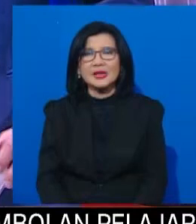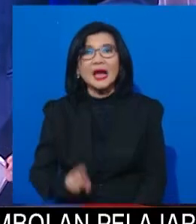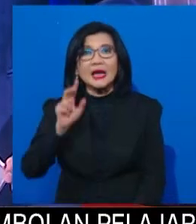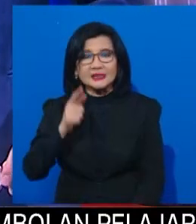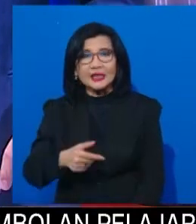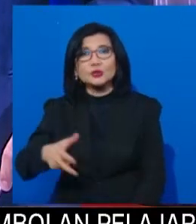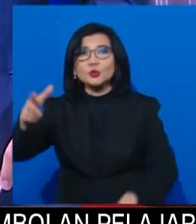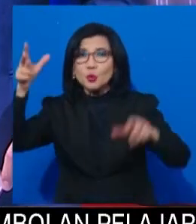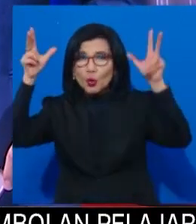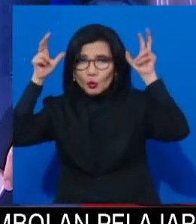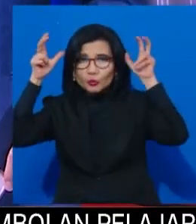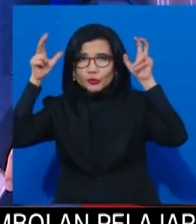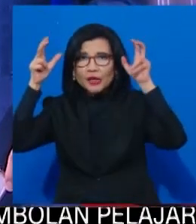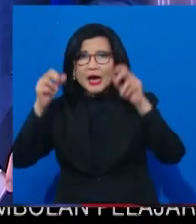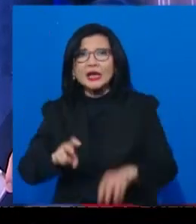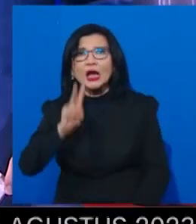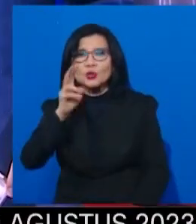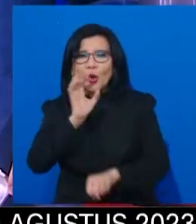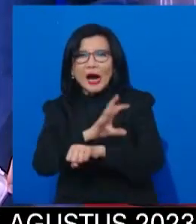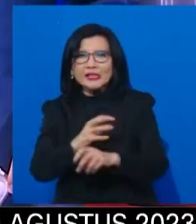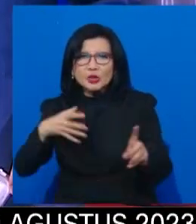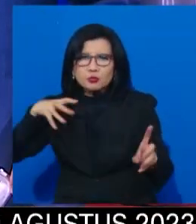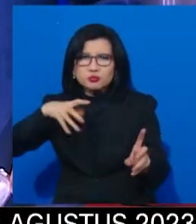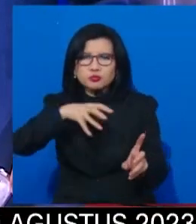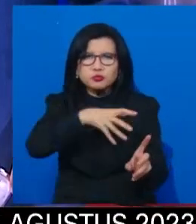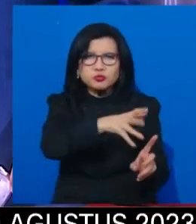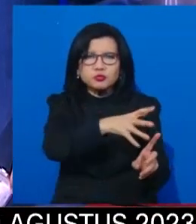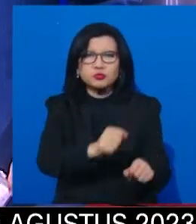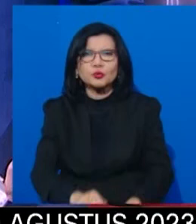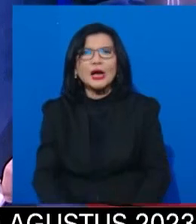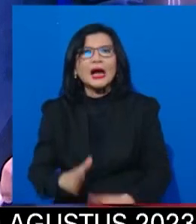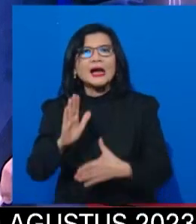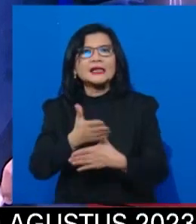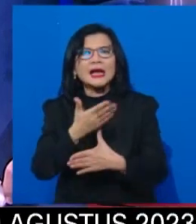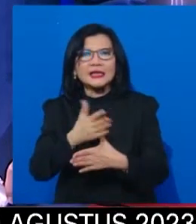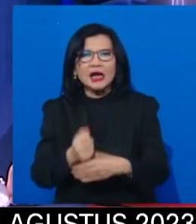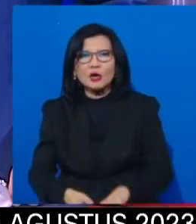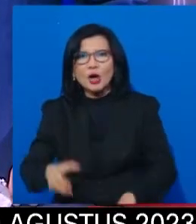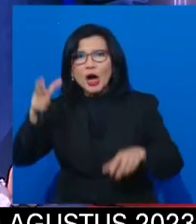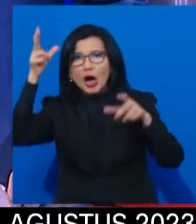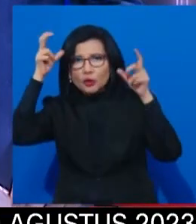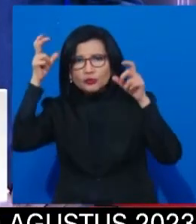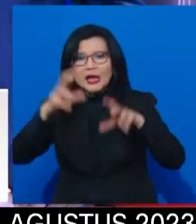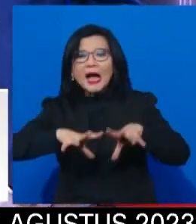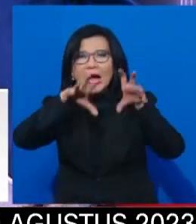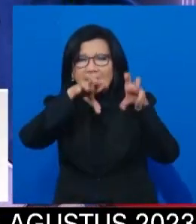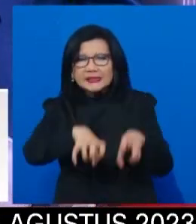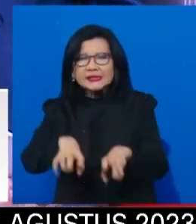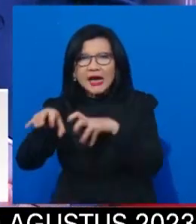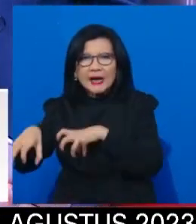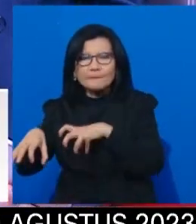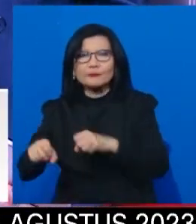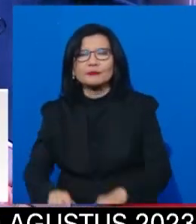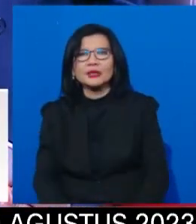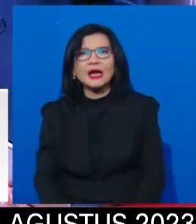Rusa tertangkap kamera dikejar dua ekor anjing di Kabupaten Indragiri Hilir, Riau. Rusa sempat diamankan penumpang kapal cepat, namun beredar